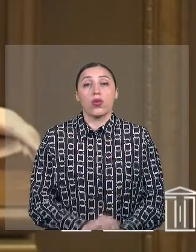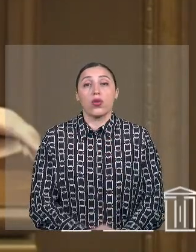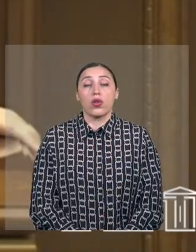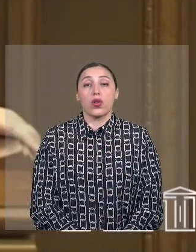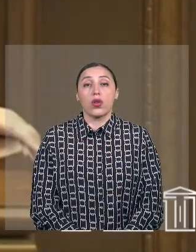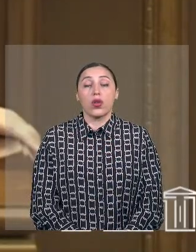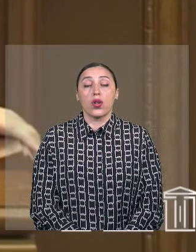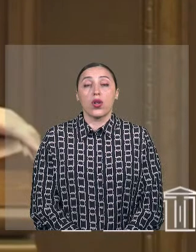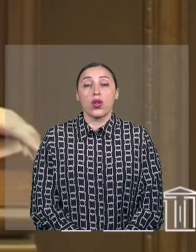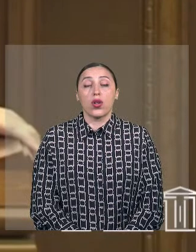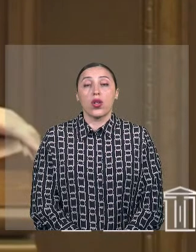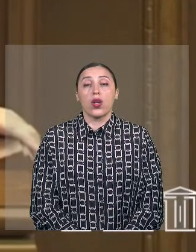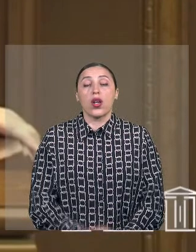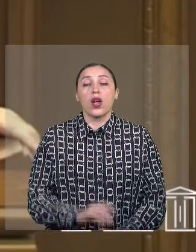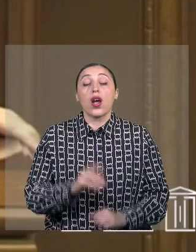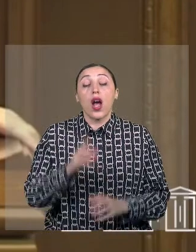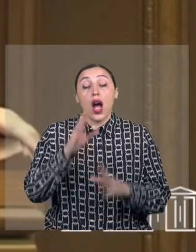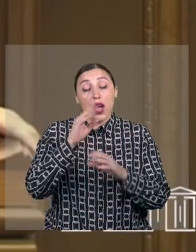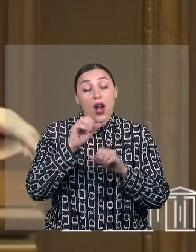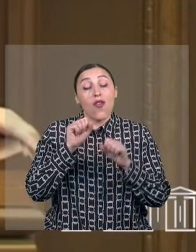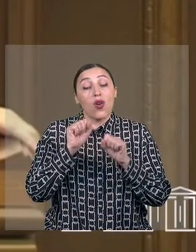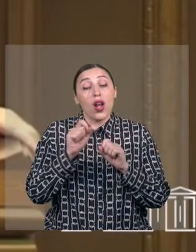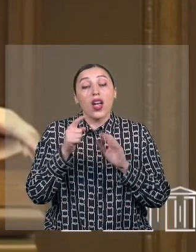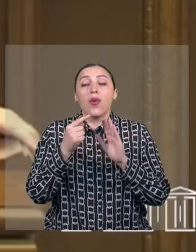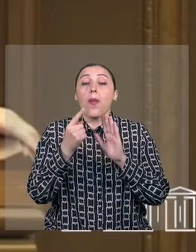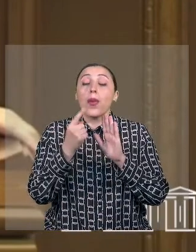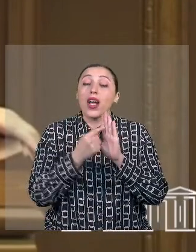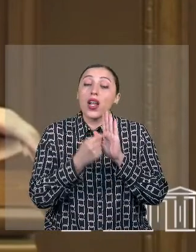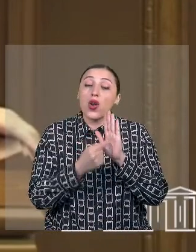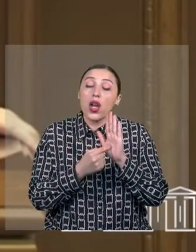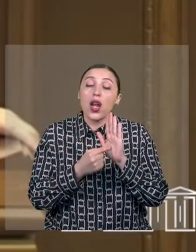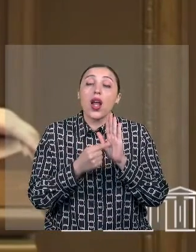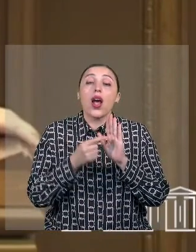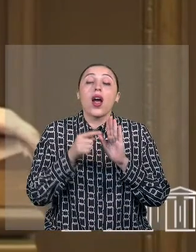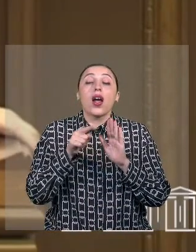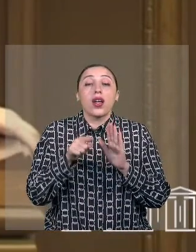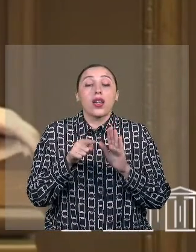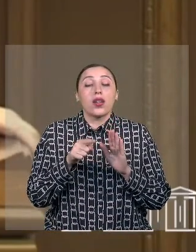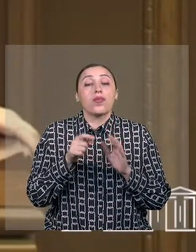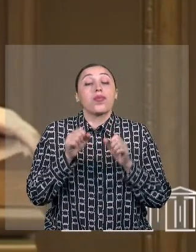այն պարամետրերով, որոնք սկզբունքորեն ընդունելի են